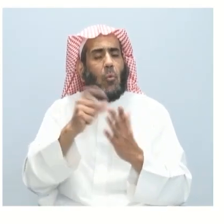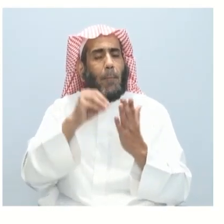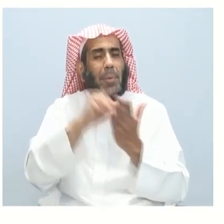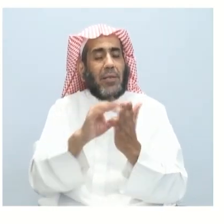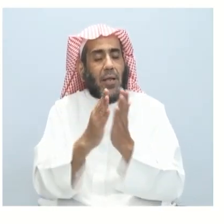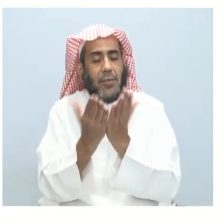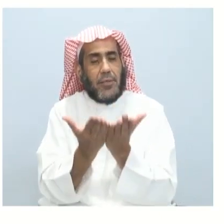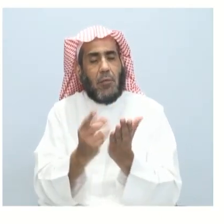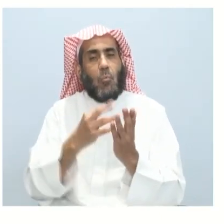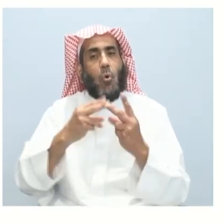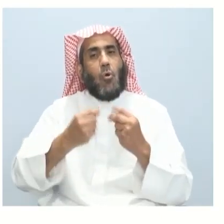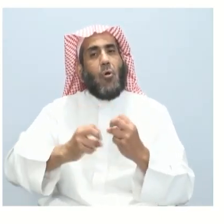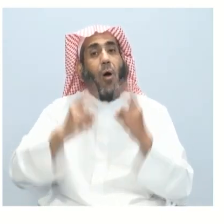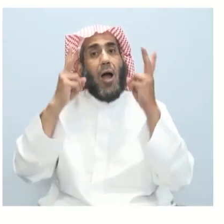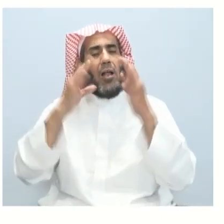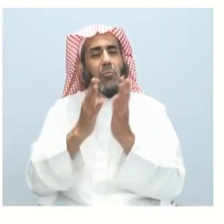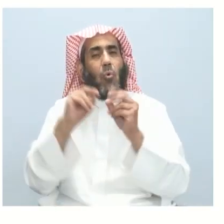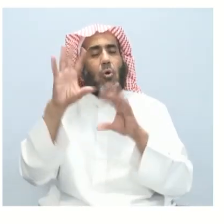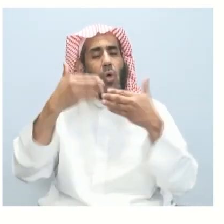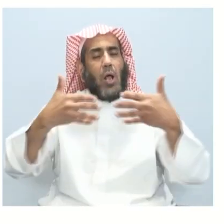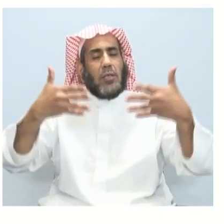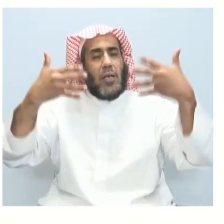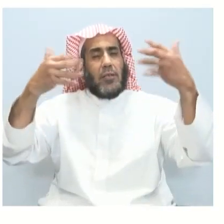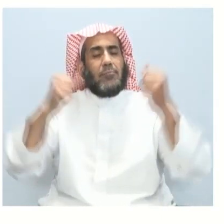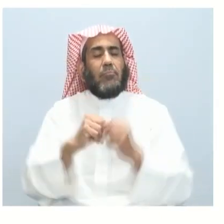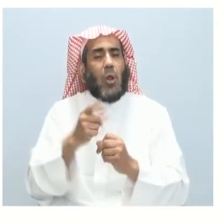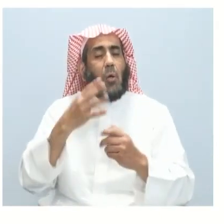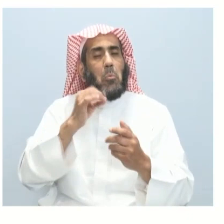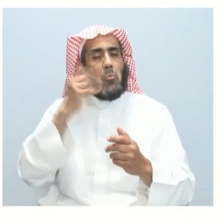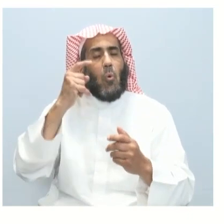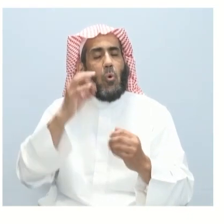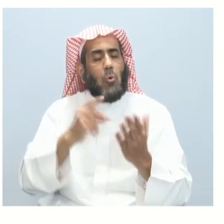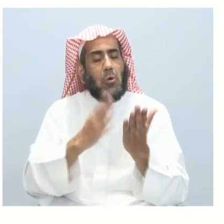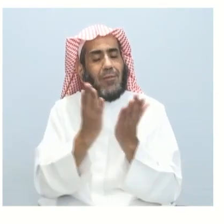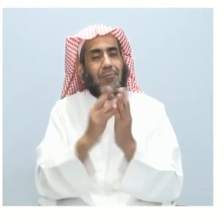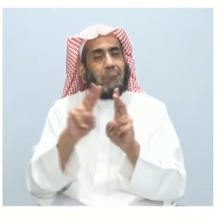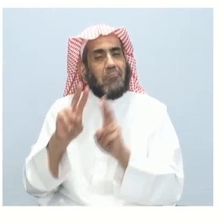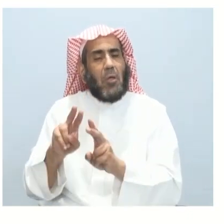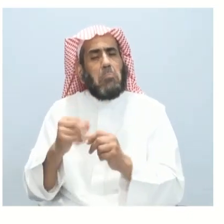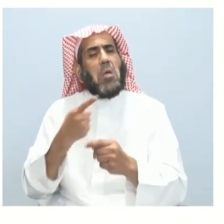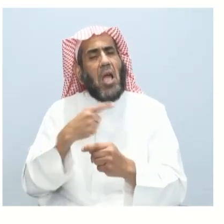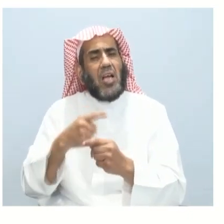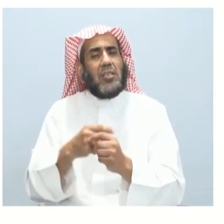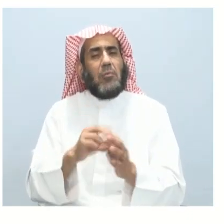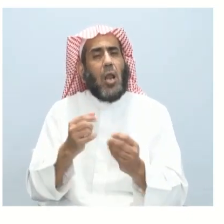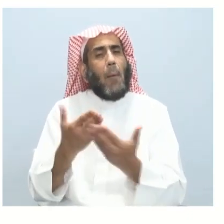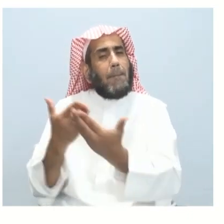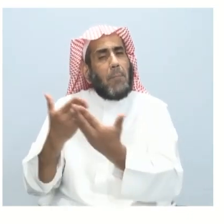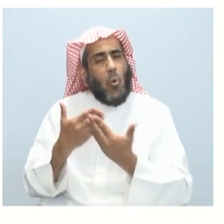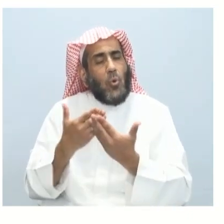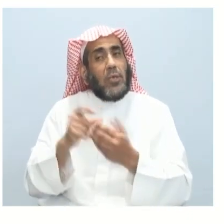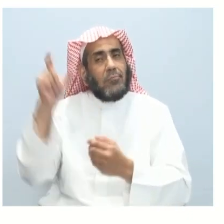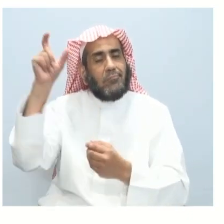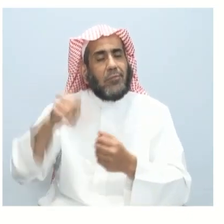ايدينا على رواع الادب وعيون القصائد مهما كان عليه القارئ من حسن الذوق وجز الفهم فانه يظل بحاجه الى معونه